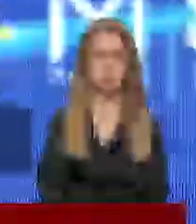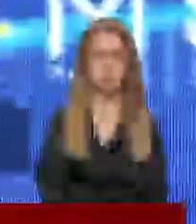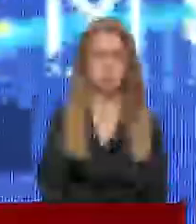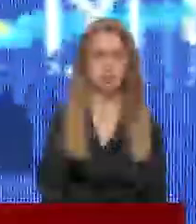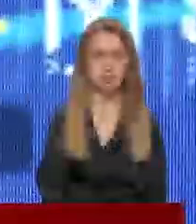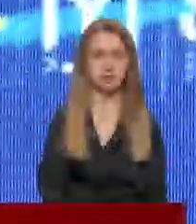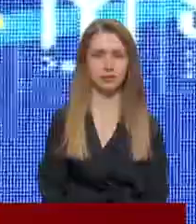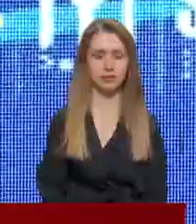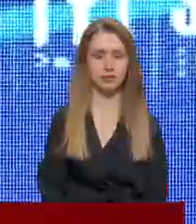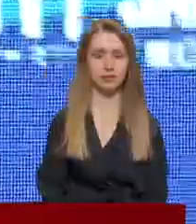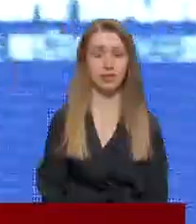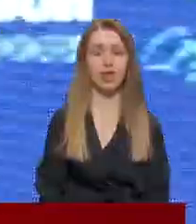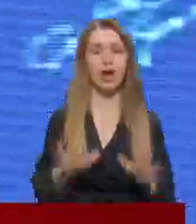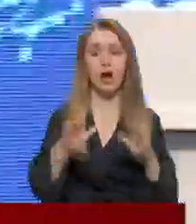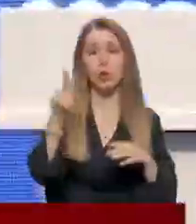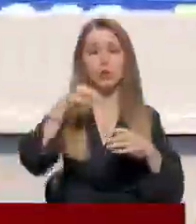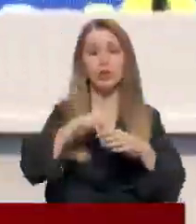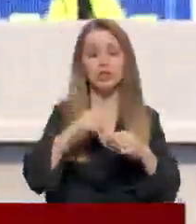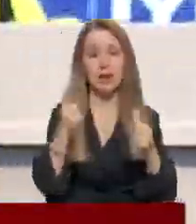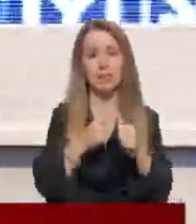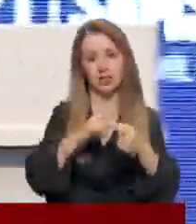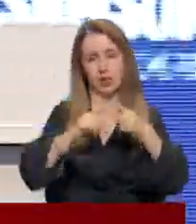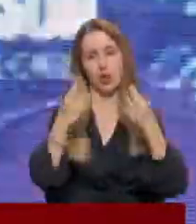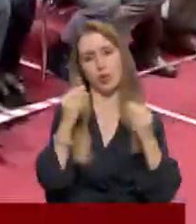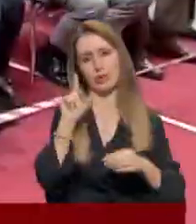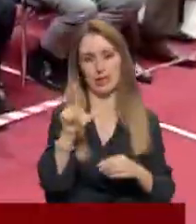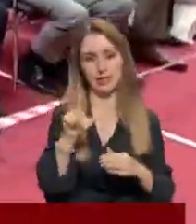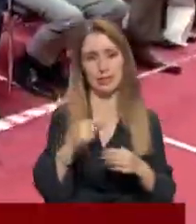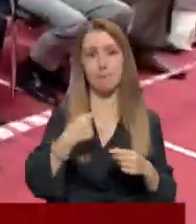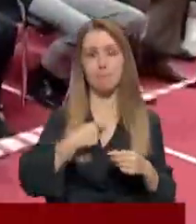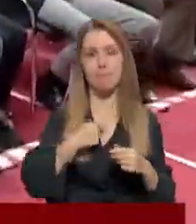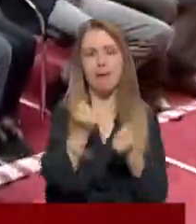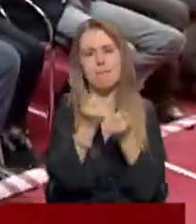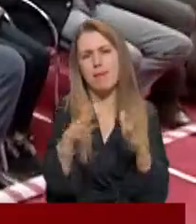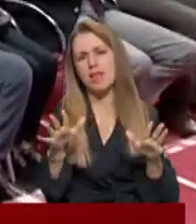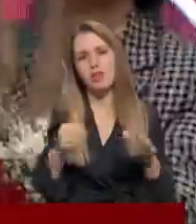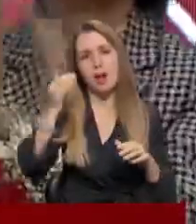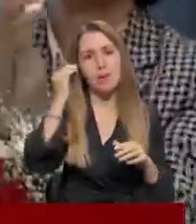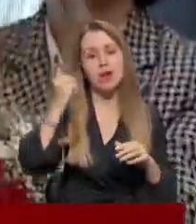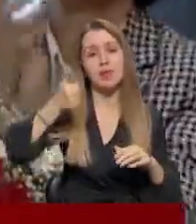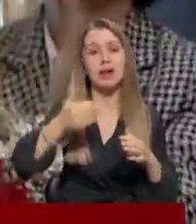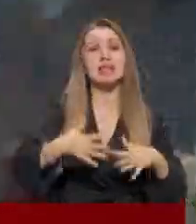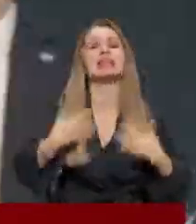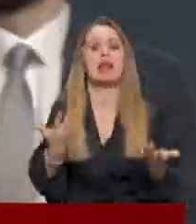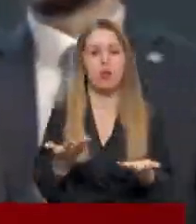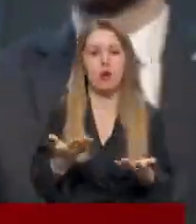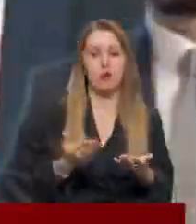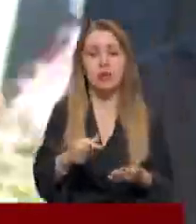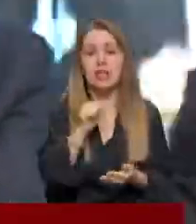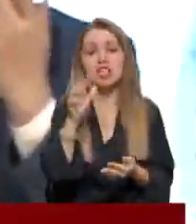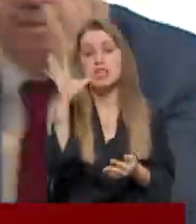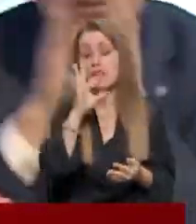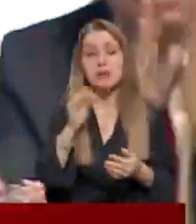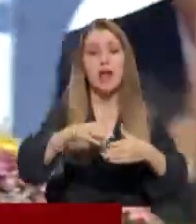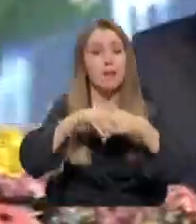Sağ olasınız. Ama onun için birinci parti olmalıyız. Ben bedavadan başbakanlık istemiyorum. Kimseyle